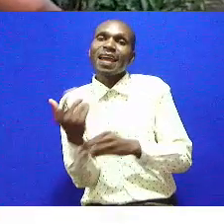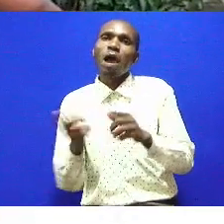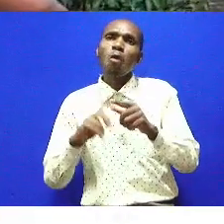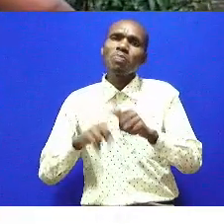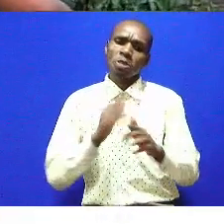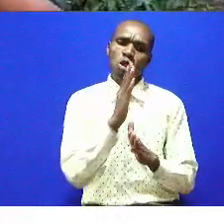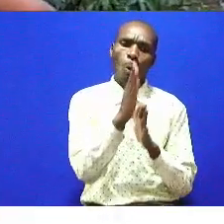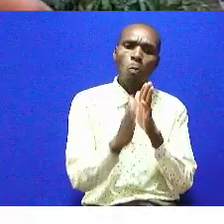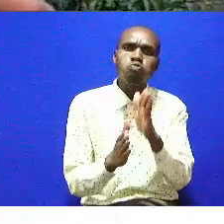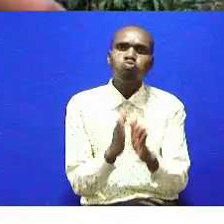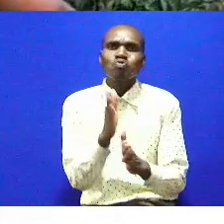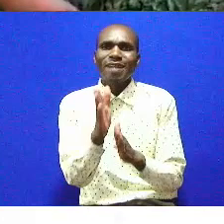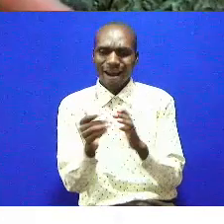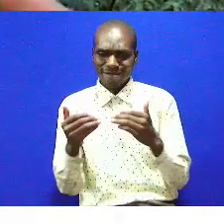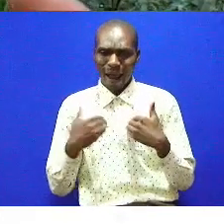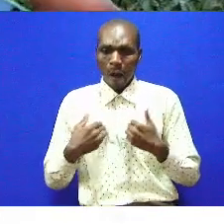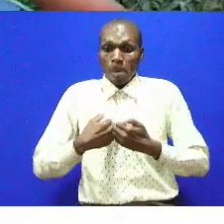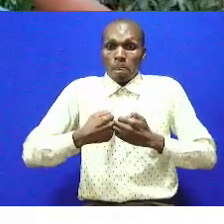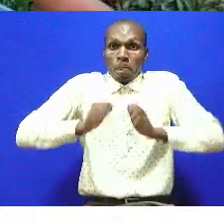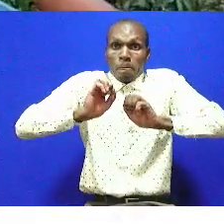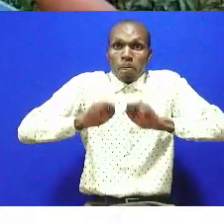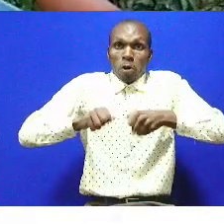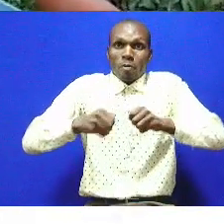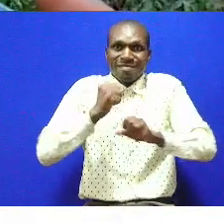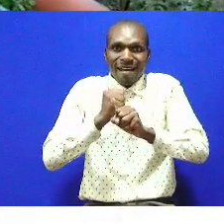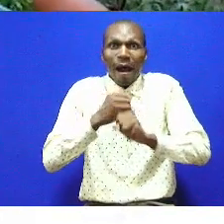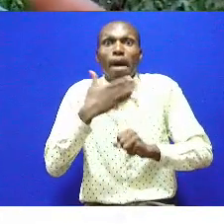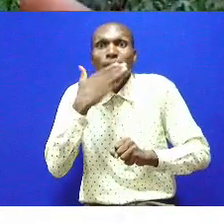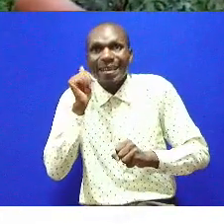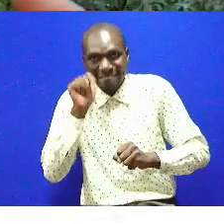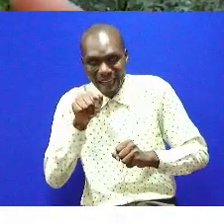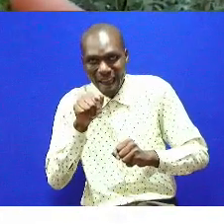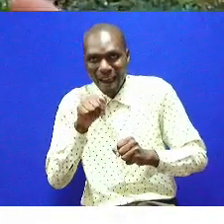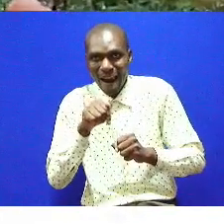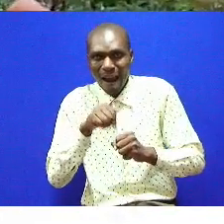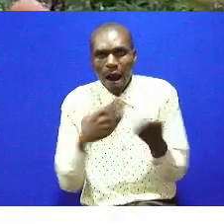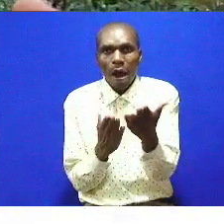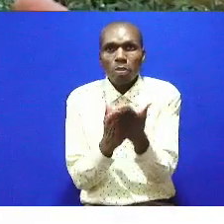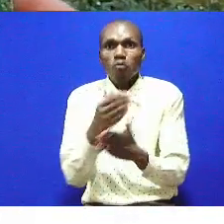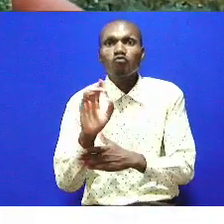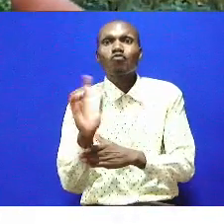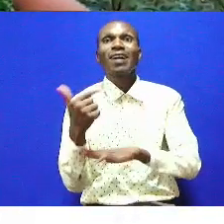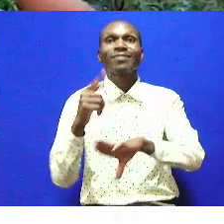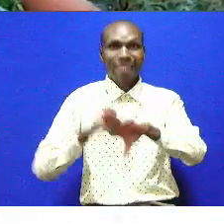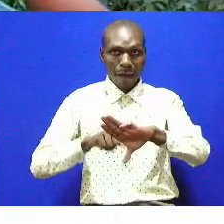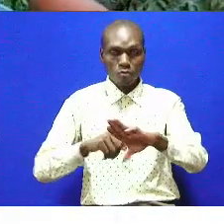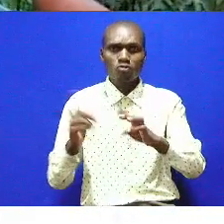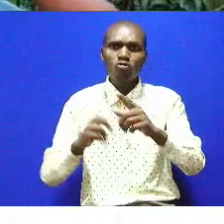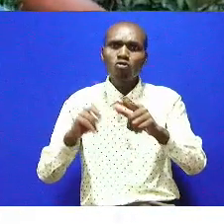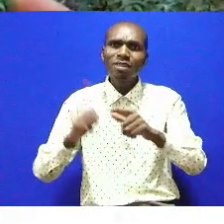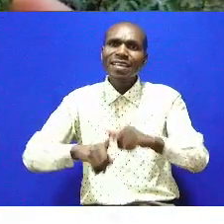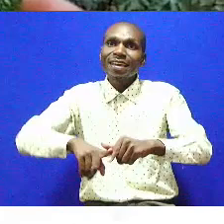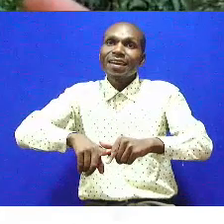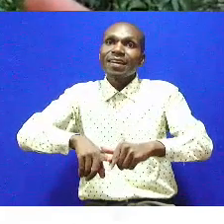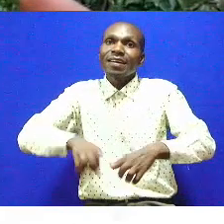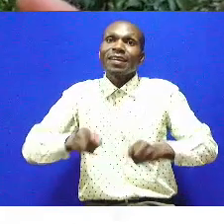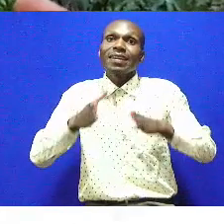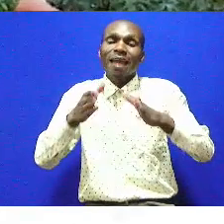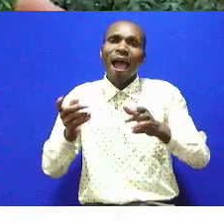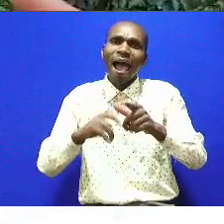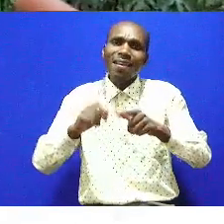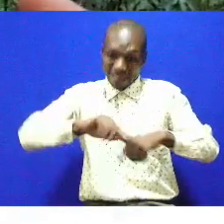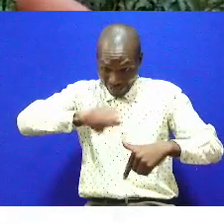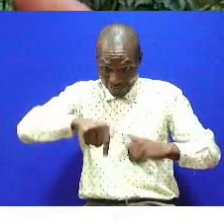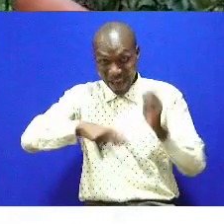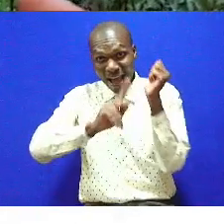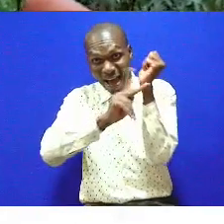uyo no bwana tako be kumuronge wetra ri tangani kia demini oja keroka